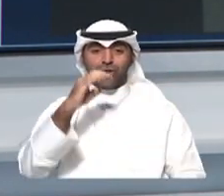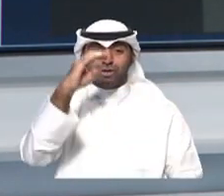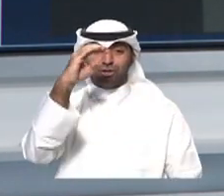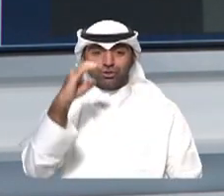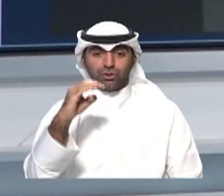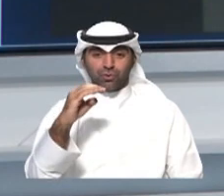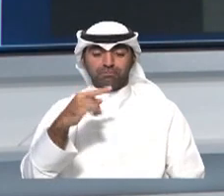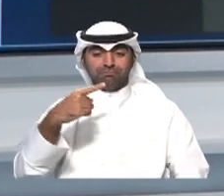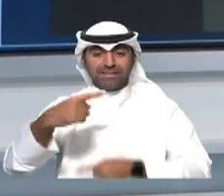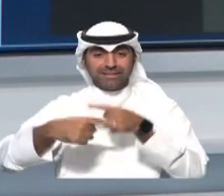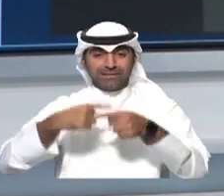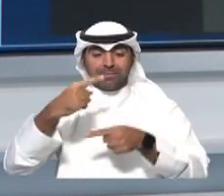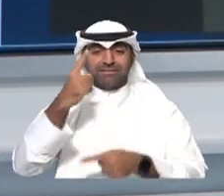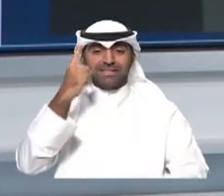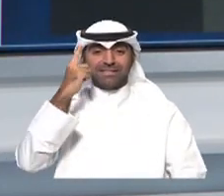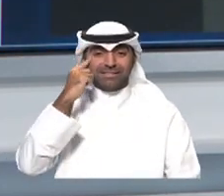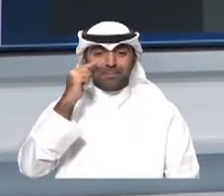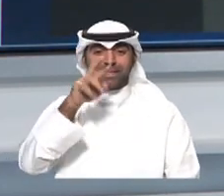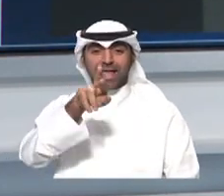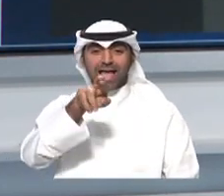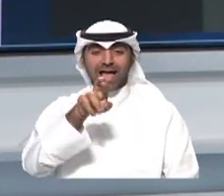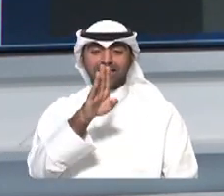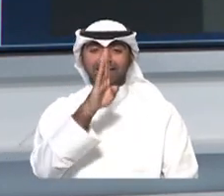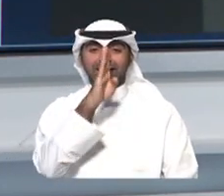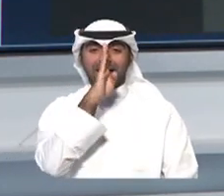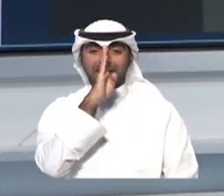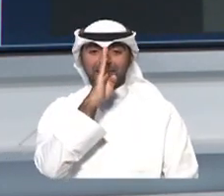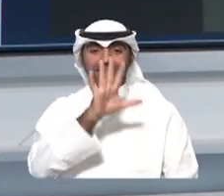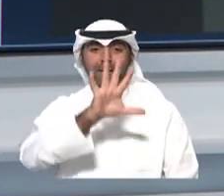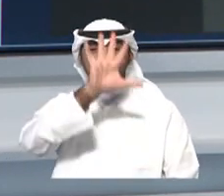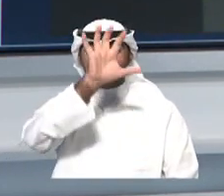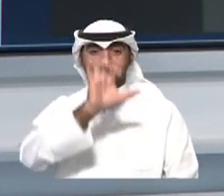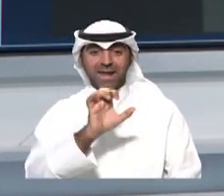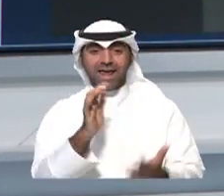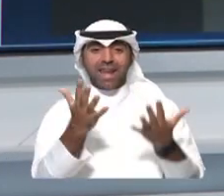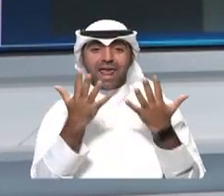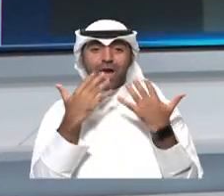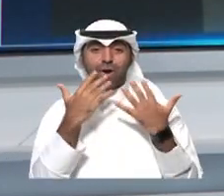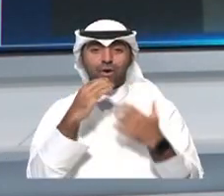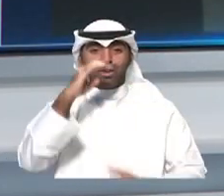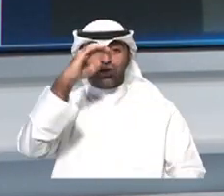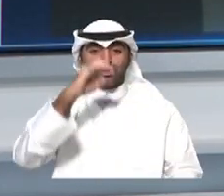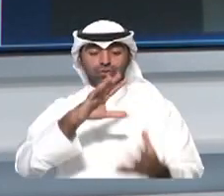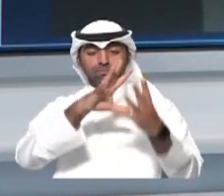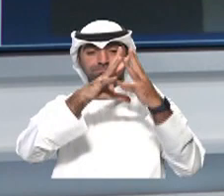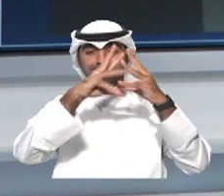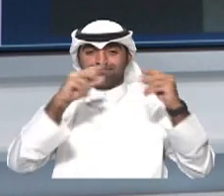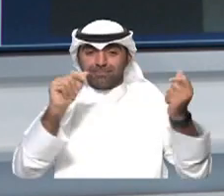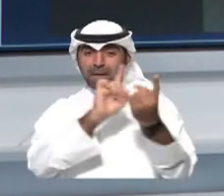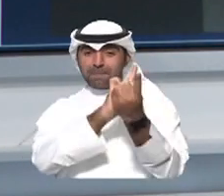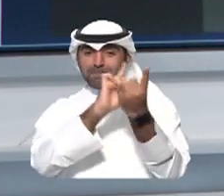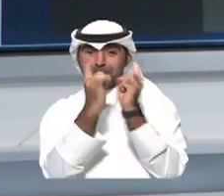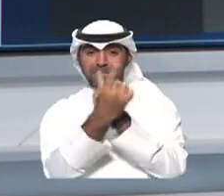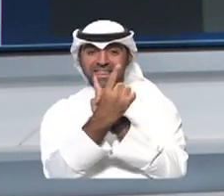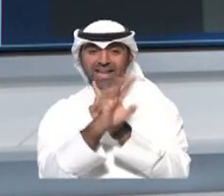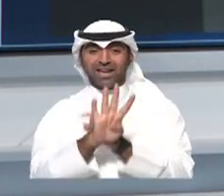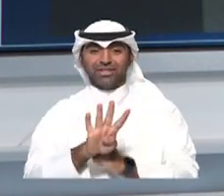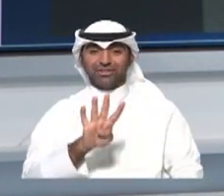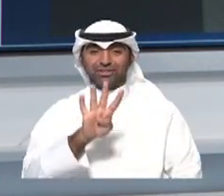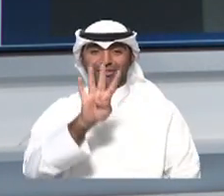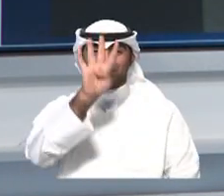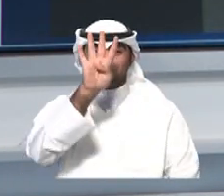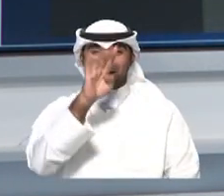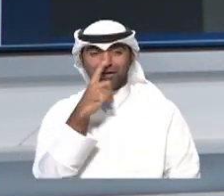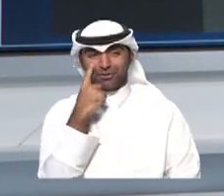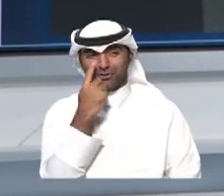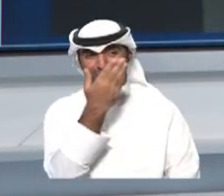يوم الاثنين 12 إلى 40 كيلومتر في الساعة، من بعدها راح نلاحظ تحول تدريجي في اتجاه رياح إلى رياح شمالية غربية،